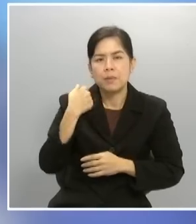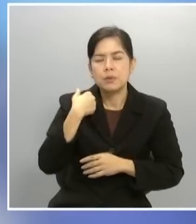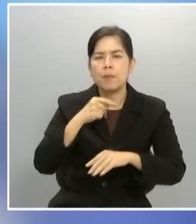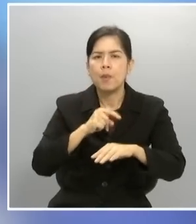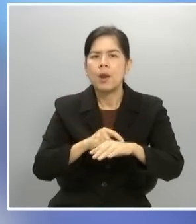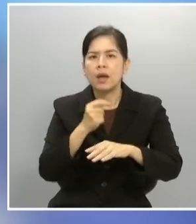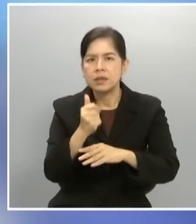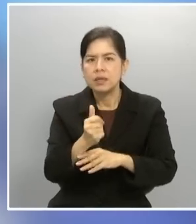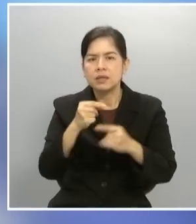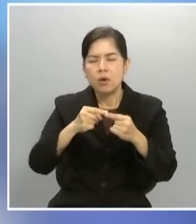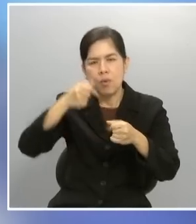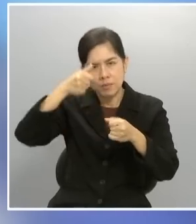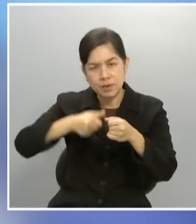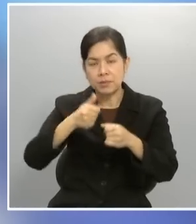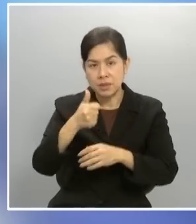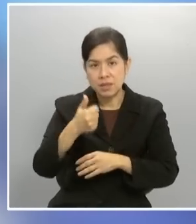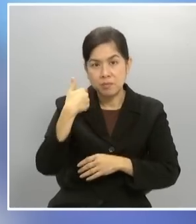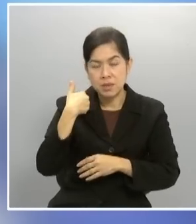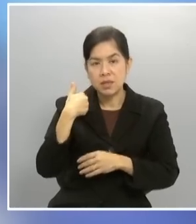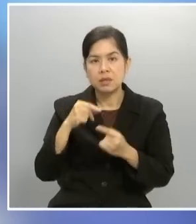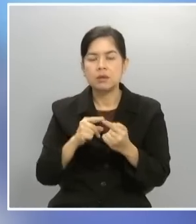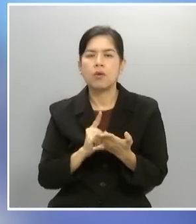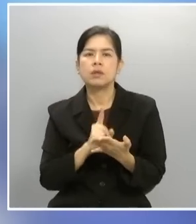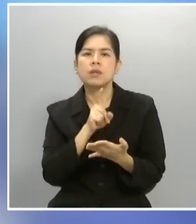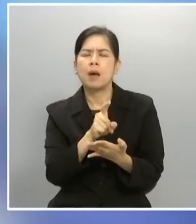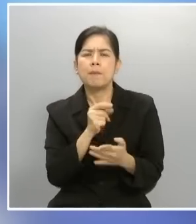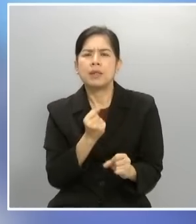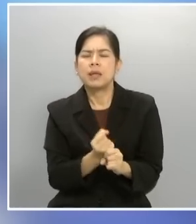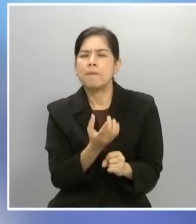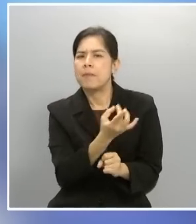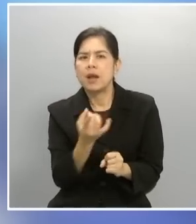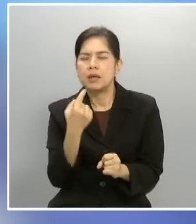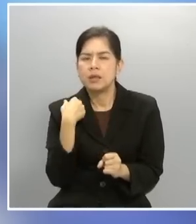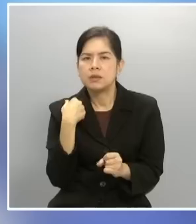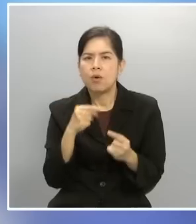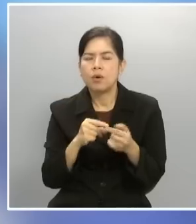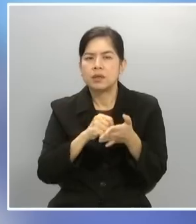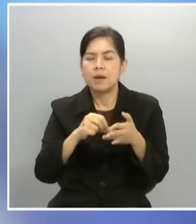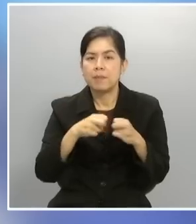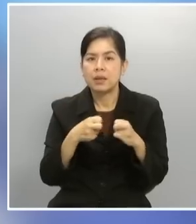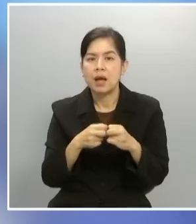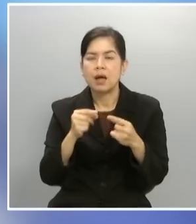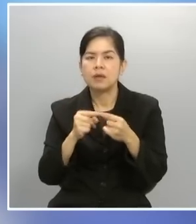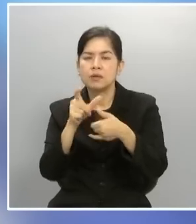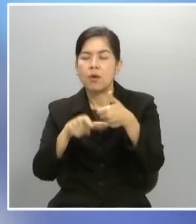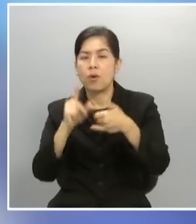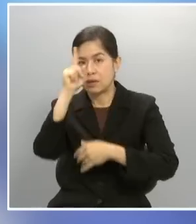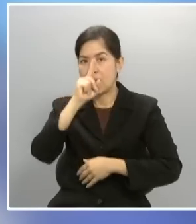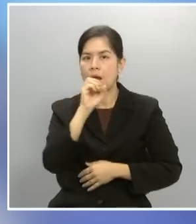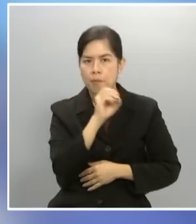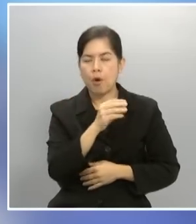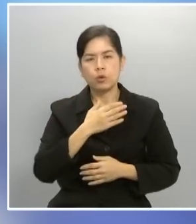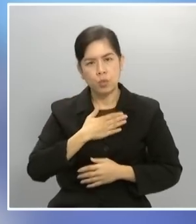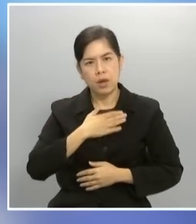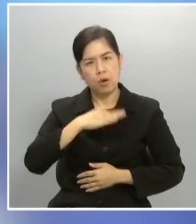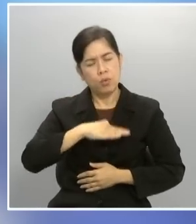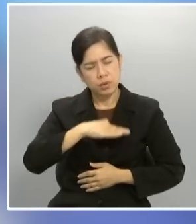จำกันบ้างนะให้ทำยังไงกันดีบอกมาก็แล้วกันคุณดิวก็ตอบไปนะคะบอกว่าดิวก็มีแผล